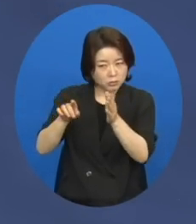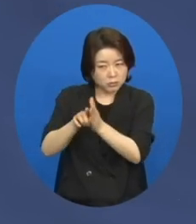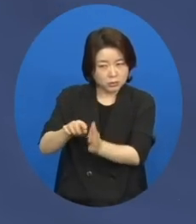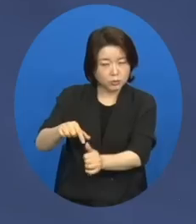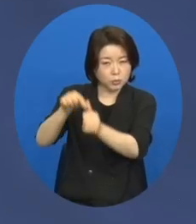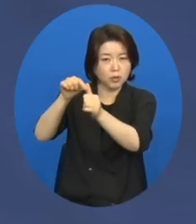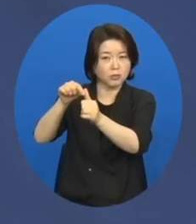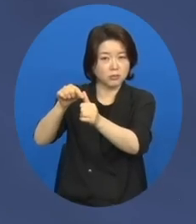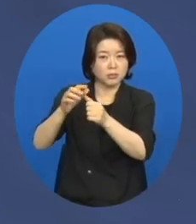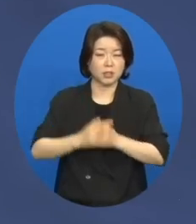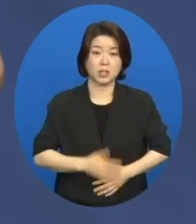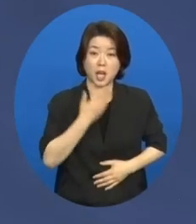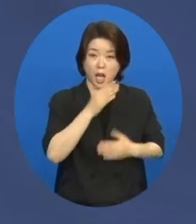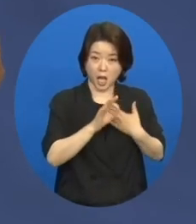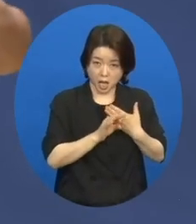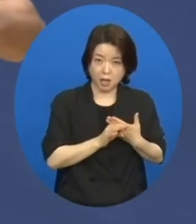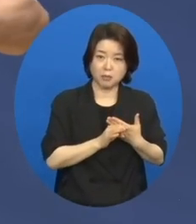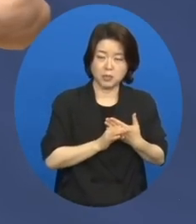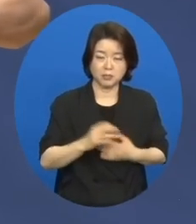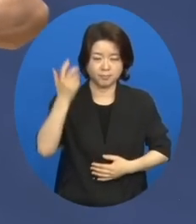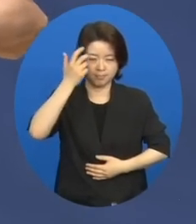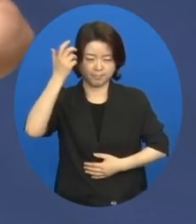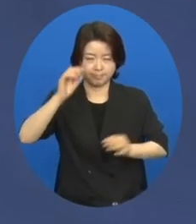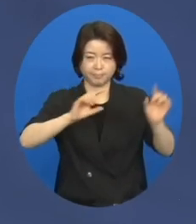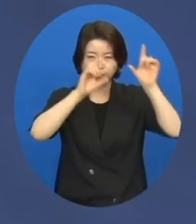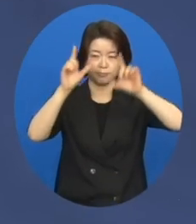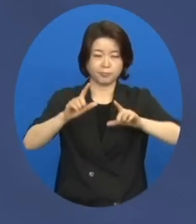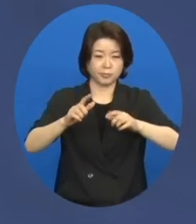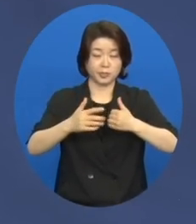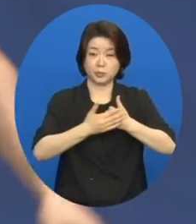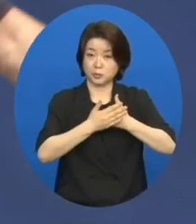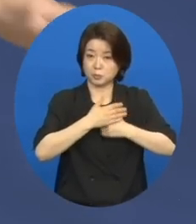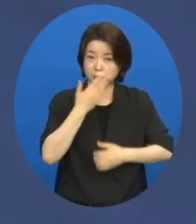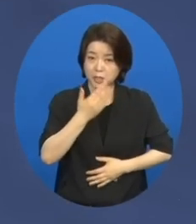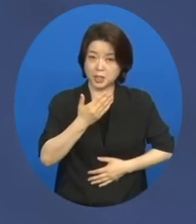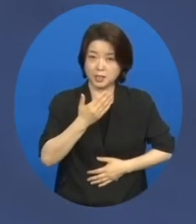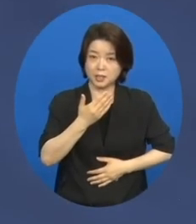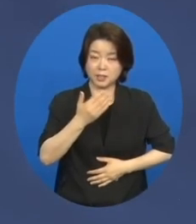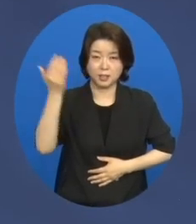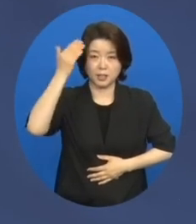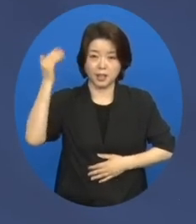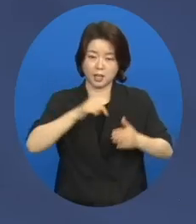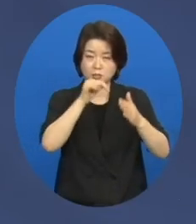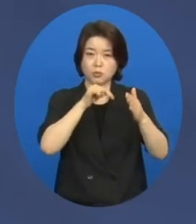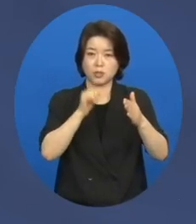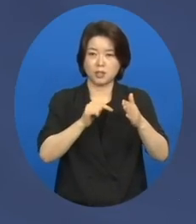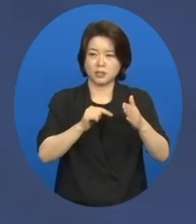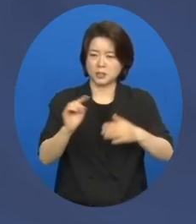그리고 할 수 있는 한 영적인 삶에 도움이 될 수 있다고 하는 한국 내에서